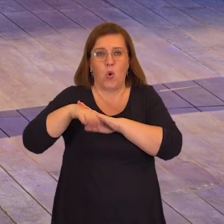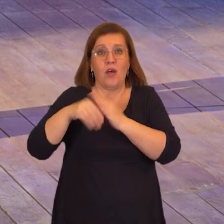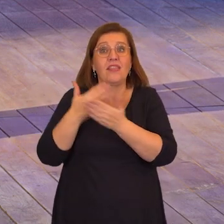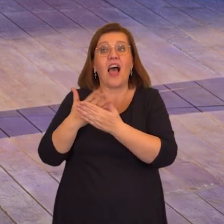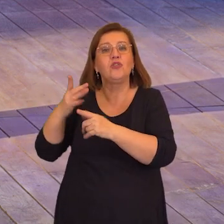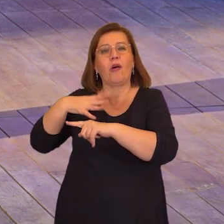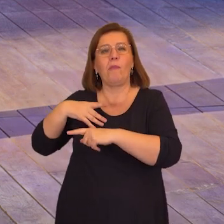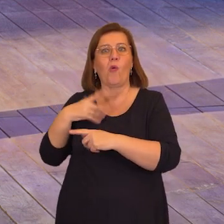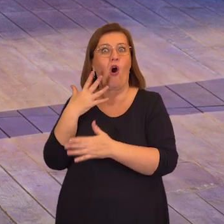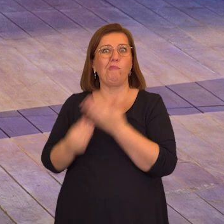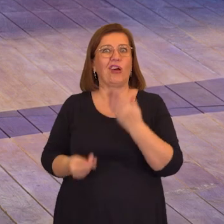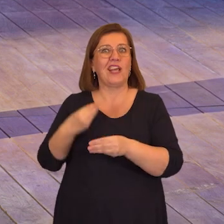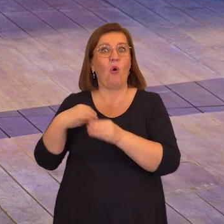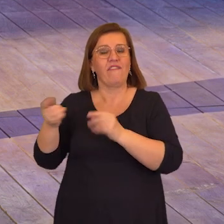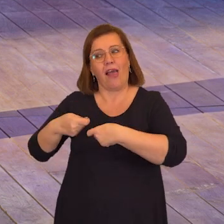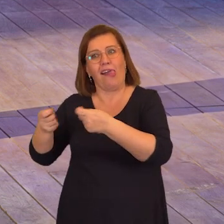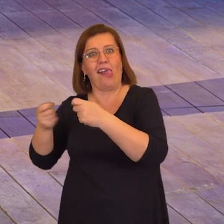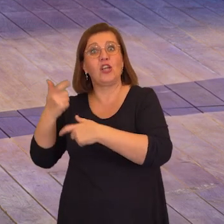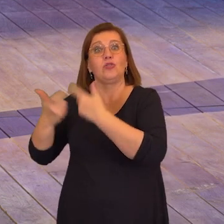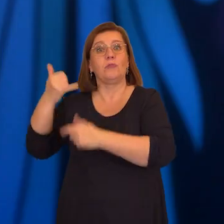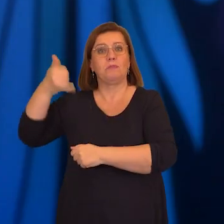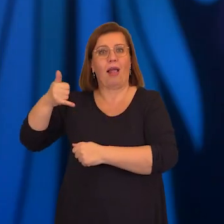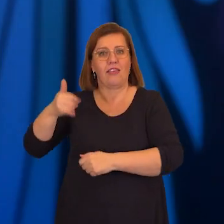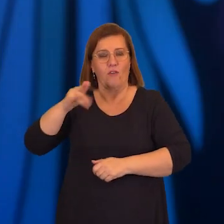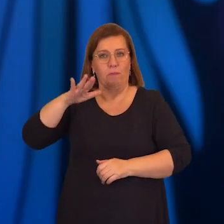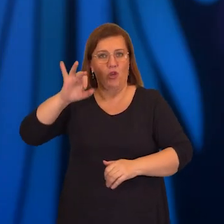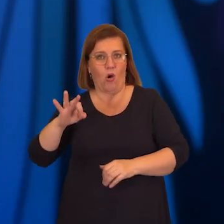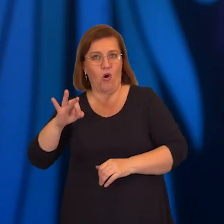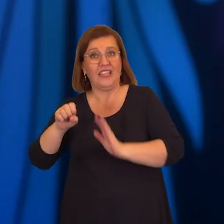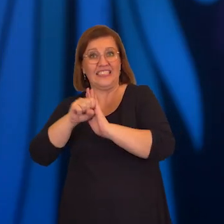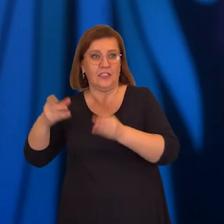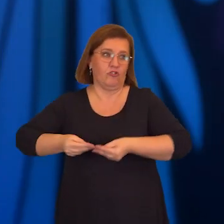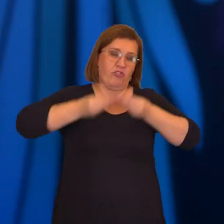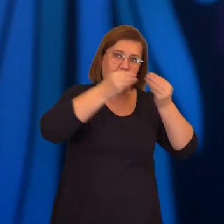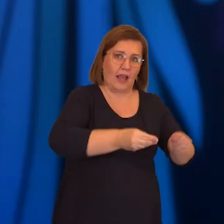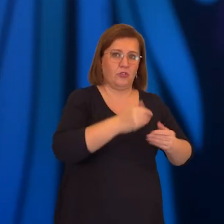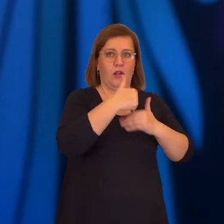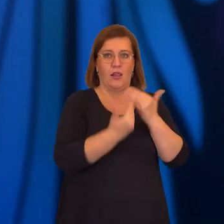sprzedać zboże na paliwo, niż dać ludziom chleb.